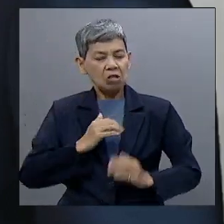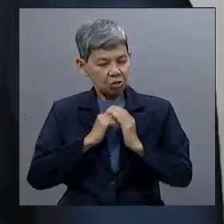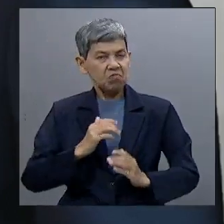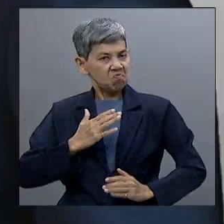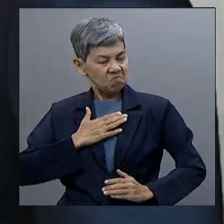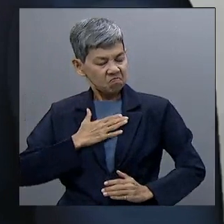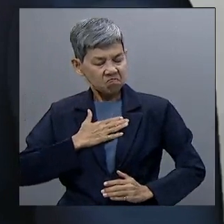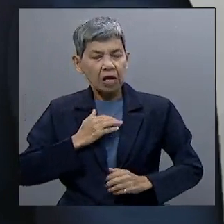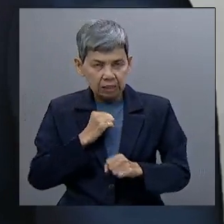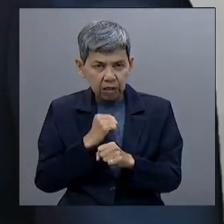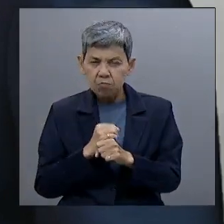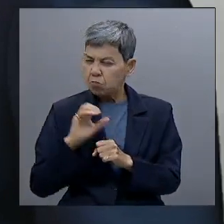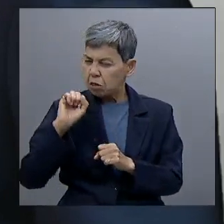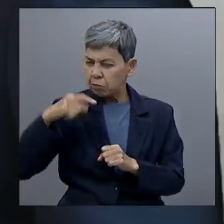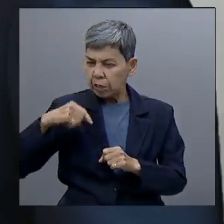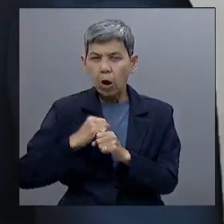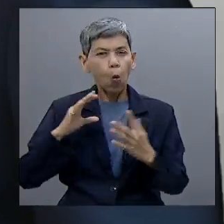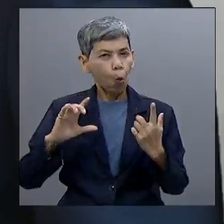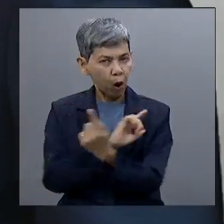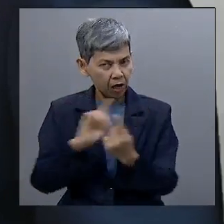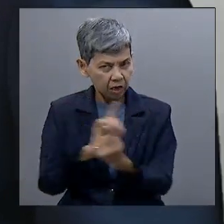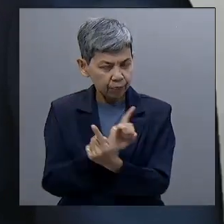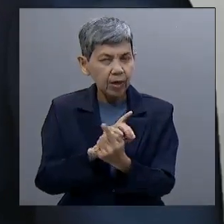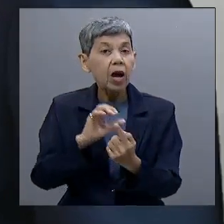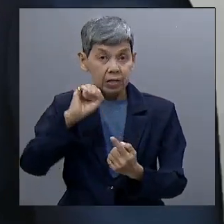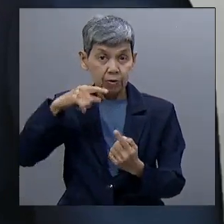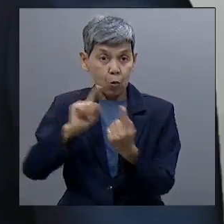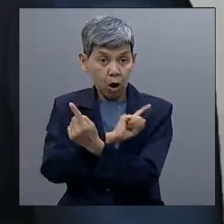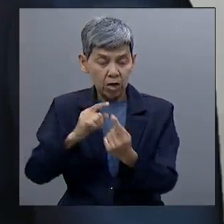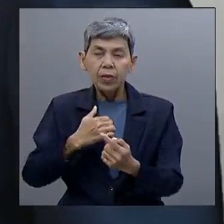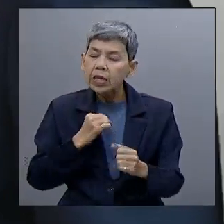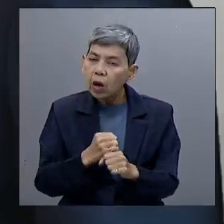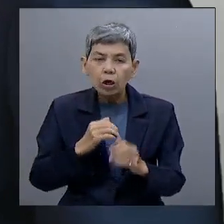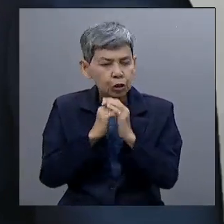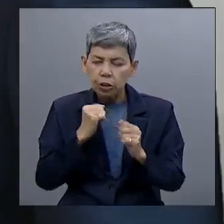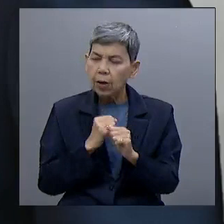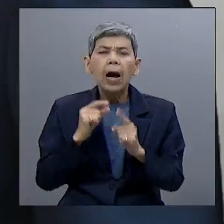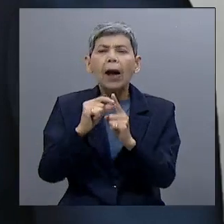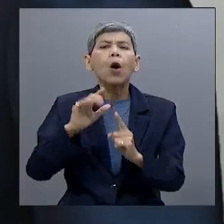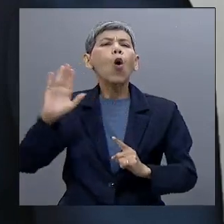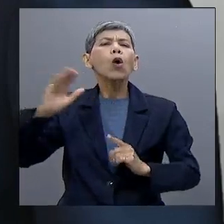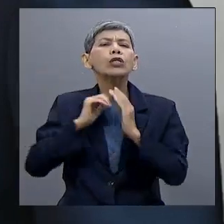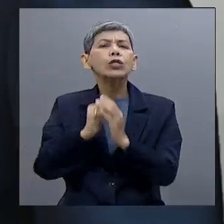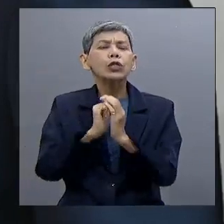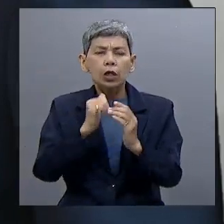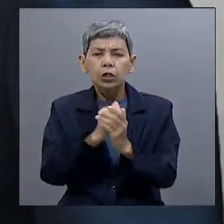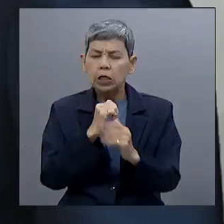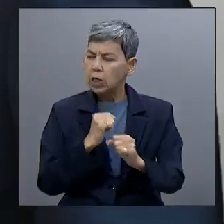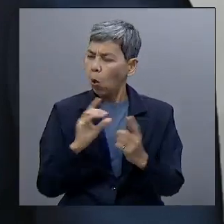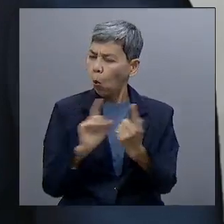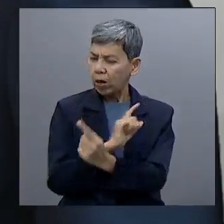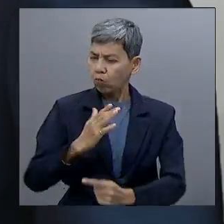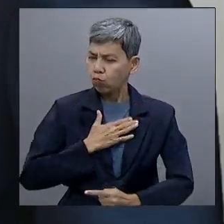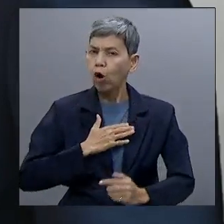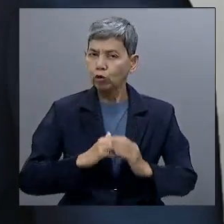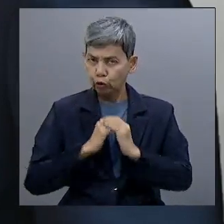ช้ซอฟต์พาวเวอร์ด้านวัฒนธรรม cultural soft power ซ ึ่ งเป็นสิ่งที่จีนบัญญัติขึ้นมาเองจีนจะส่งออกวัฒนธรรมผ่านสถาบัน